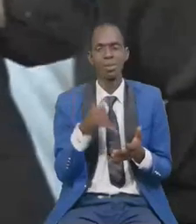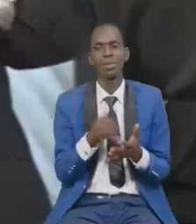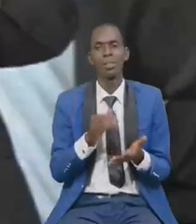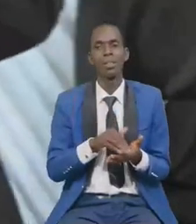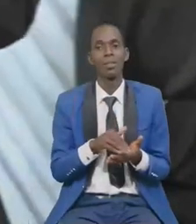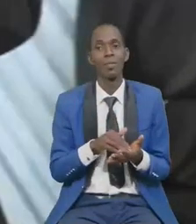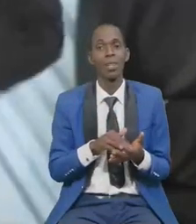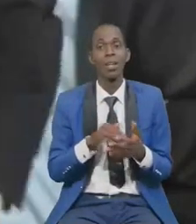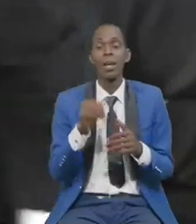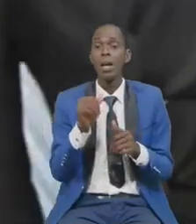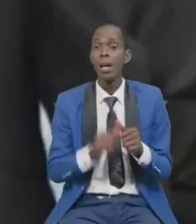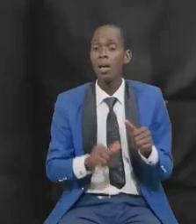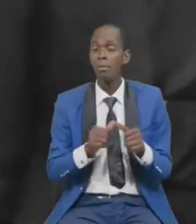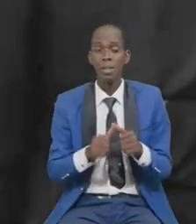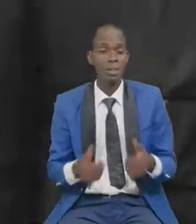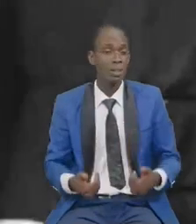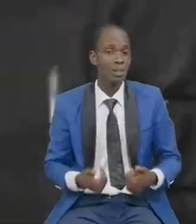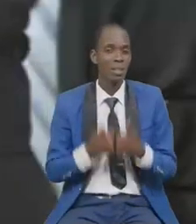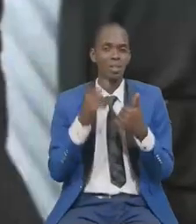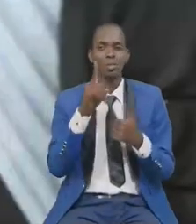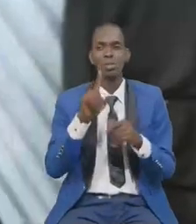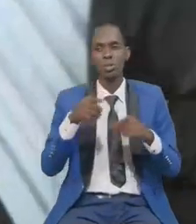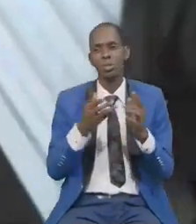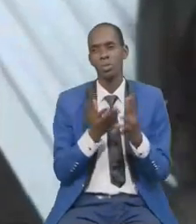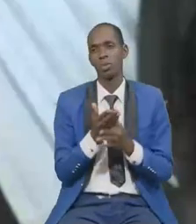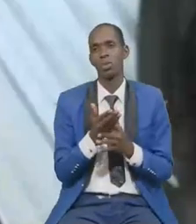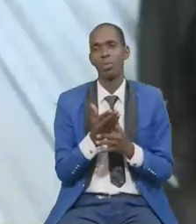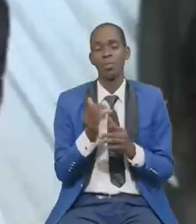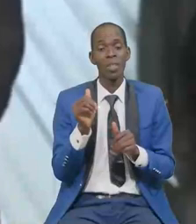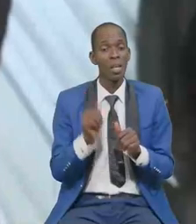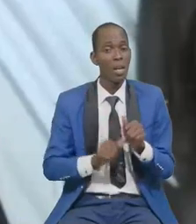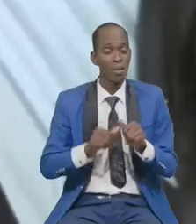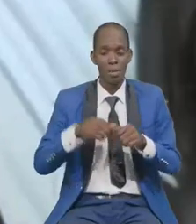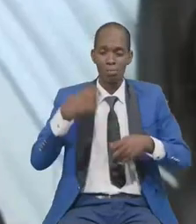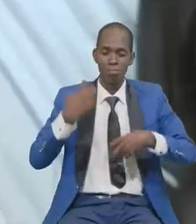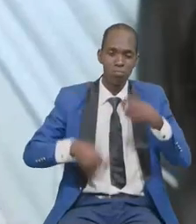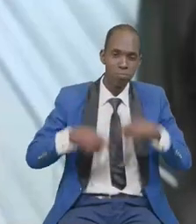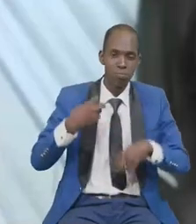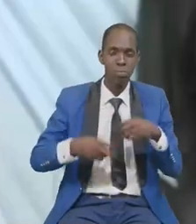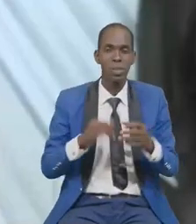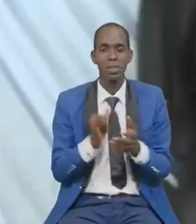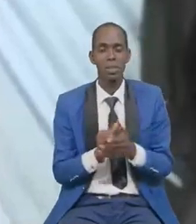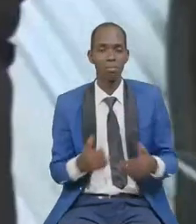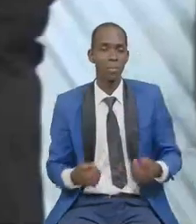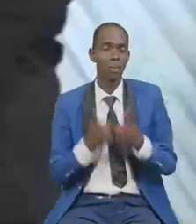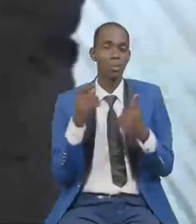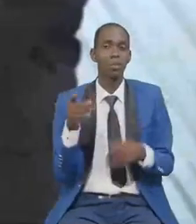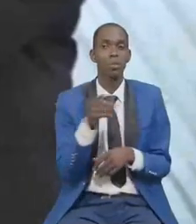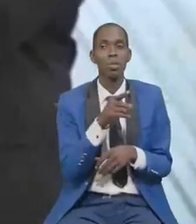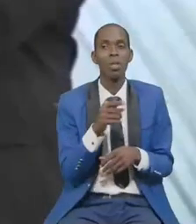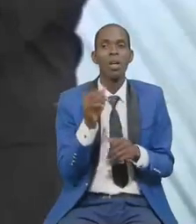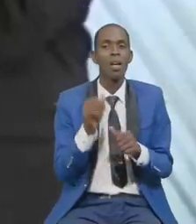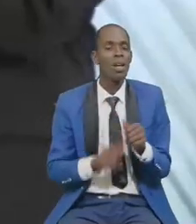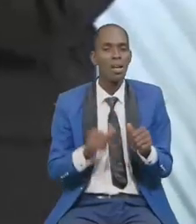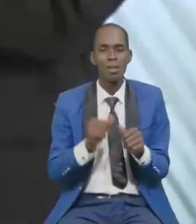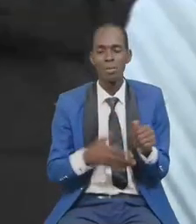Tout défi que tu es en train de traverser, toutes les difficultés auxquelles tu es confronté, tout ce qui menace ta